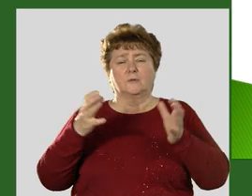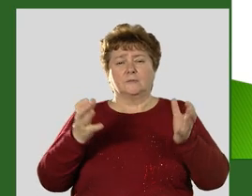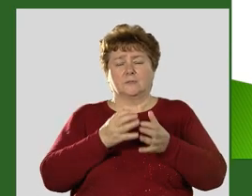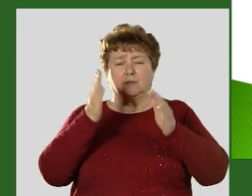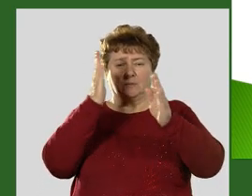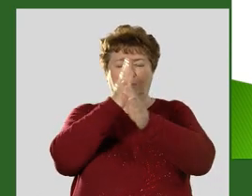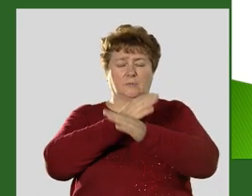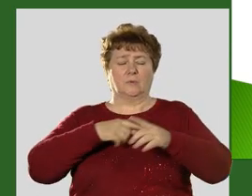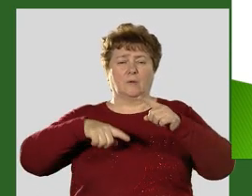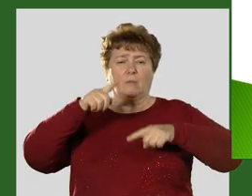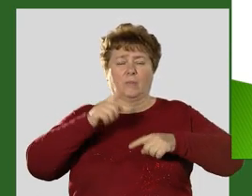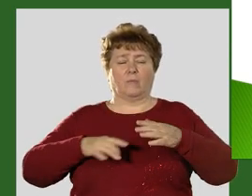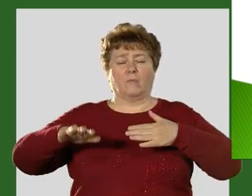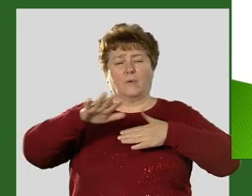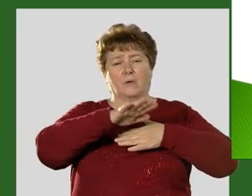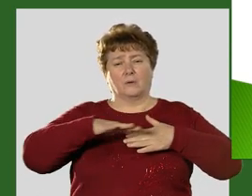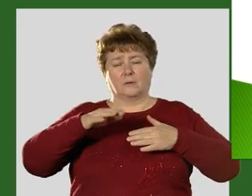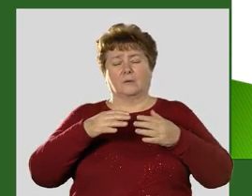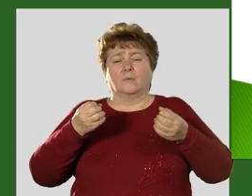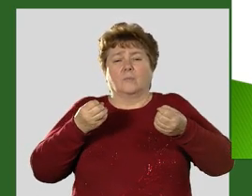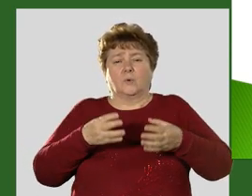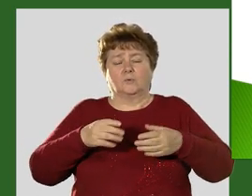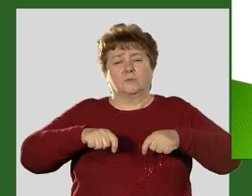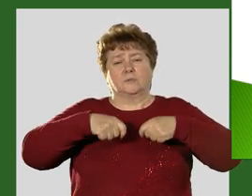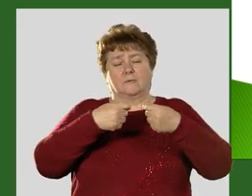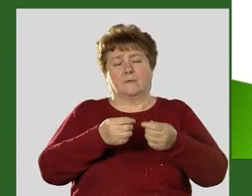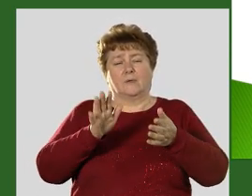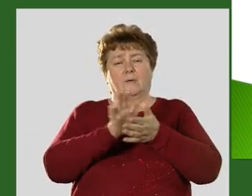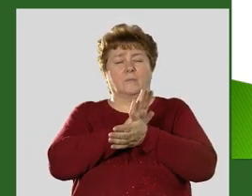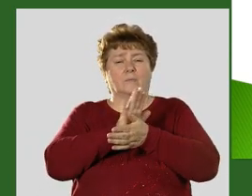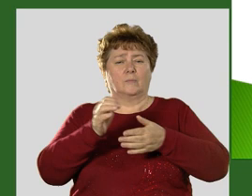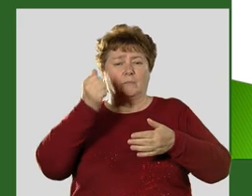сохранении природы родного края, просто сдавая макулатуру.